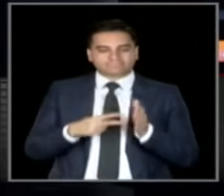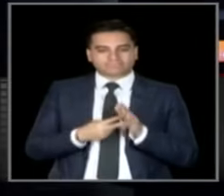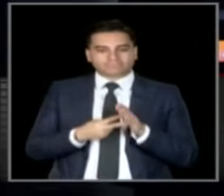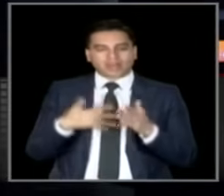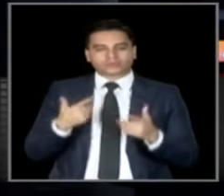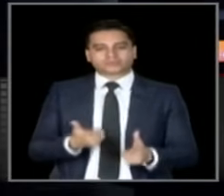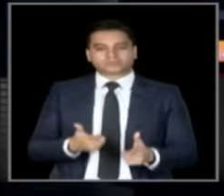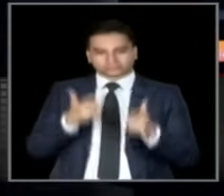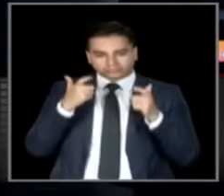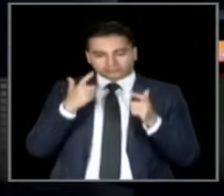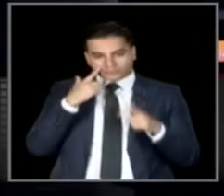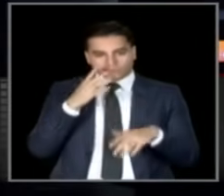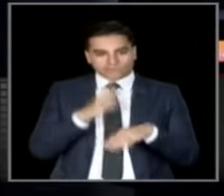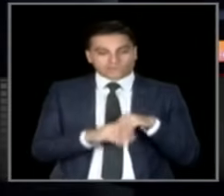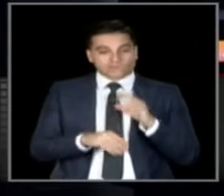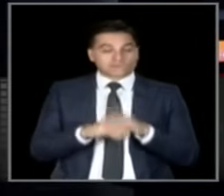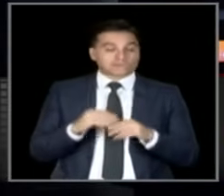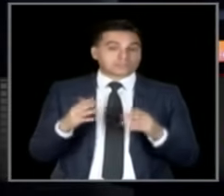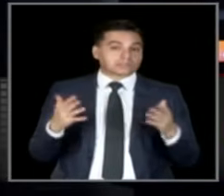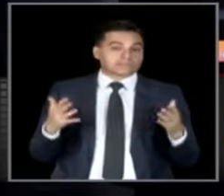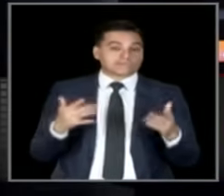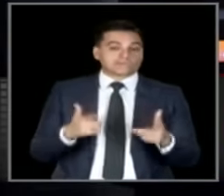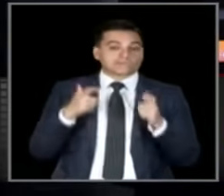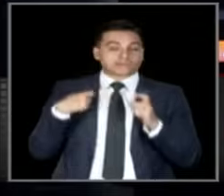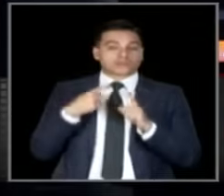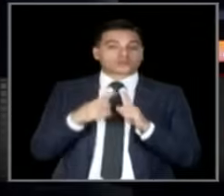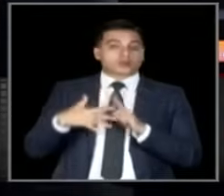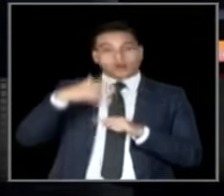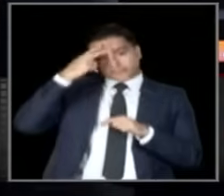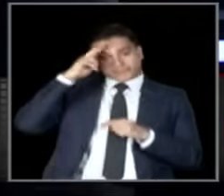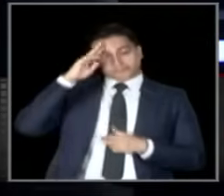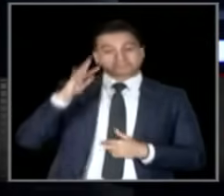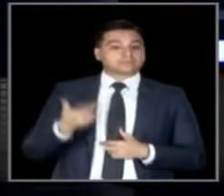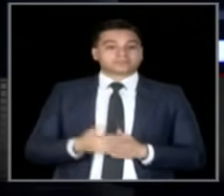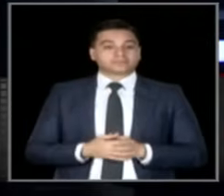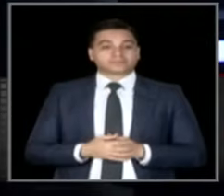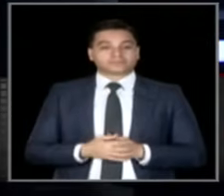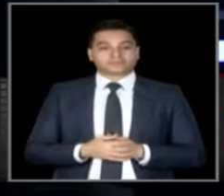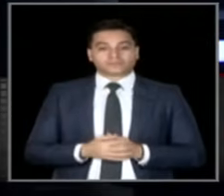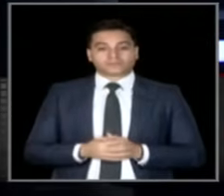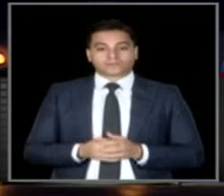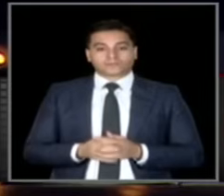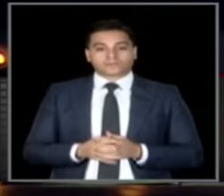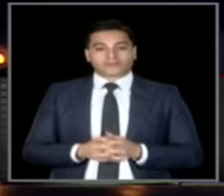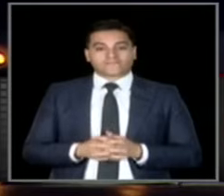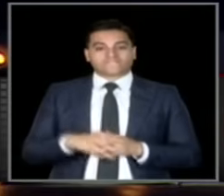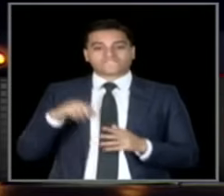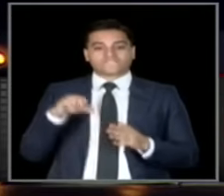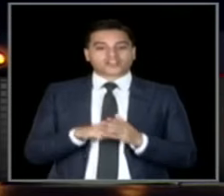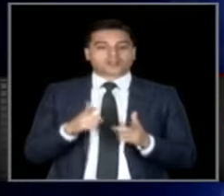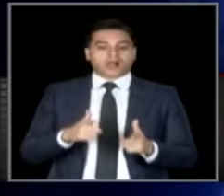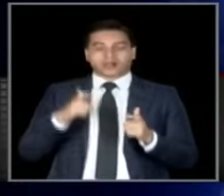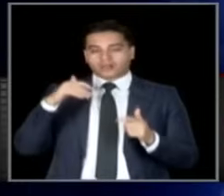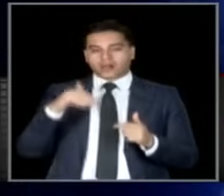ميلنر بعد ما تم نفي سعد زغلول، فشل